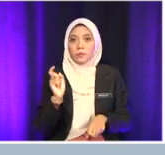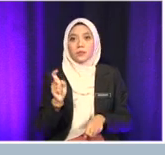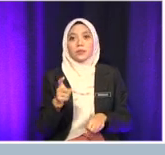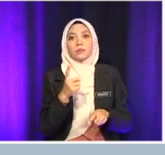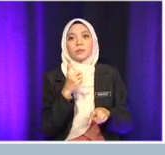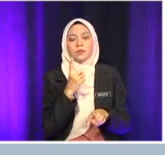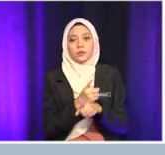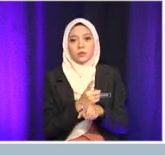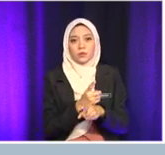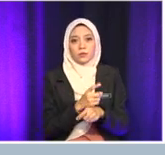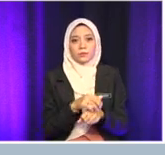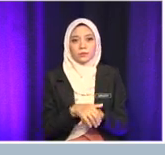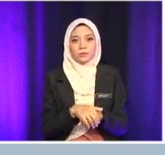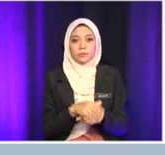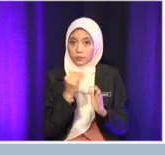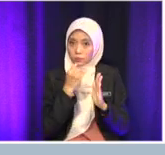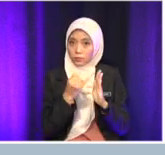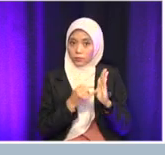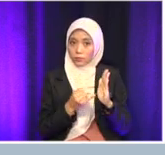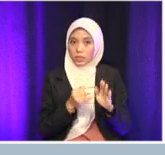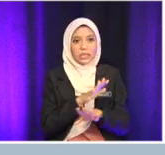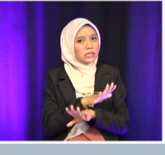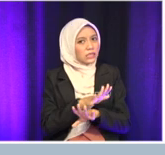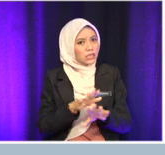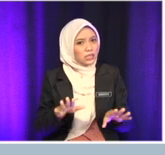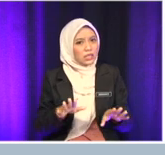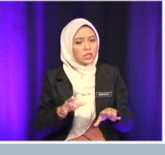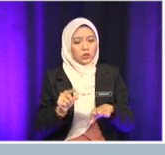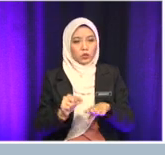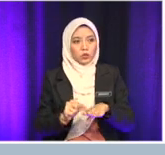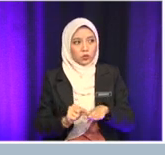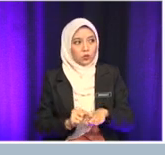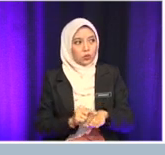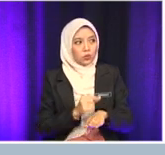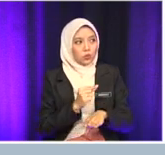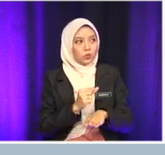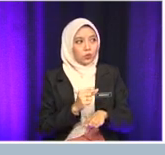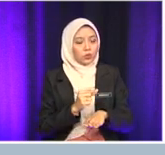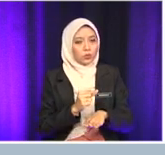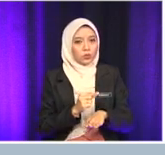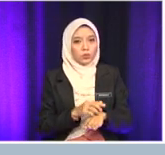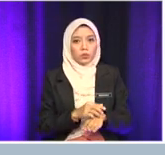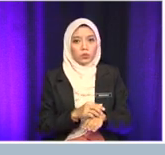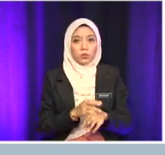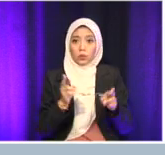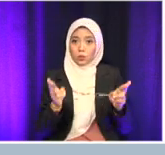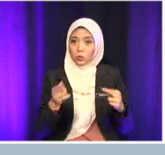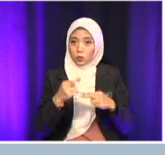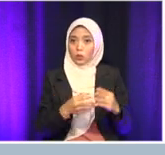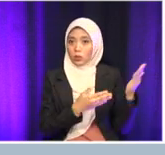kali ya melukis jangan gunakan ruangan ini maksudnya karena ada